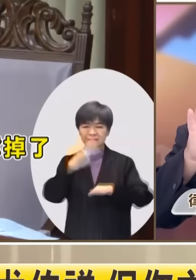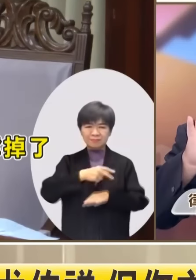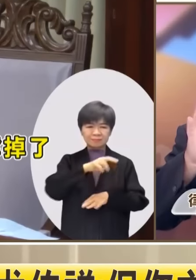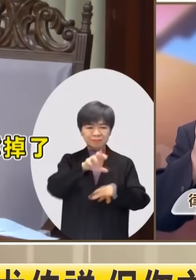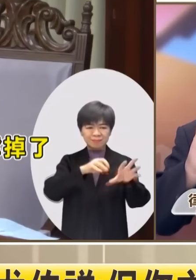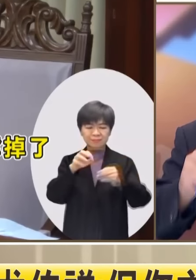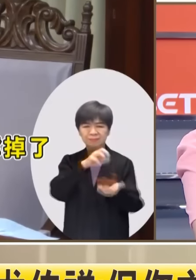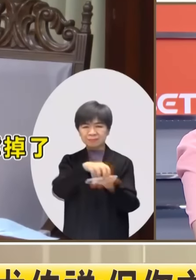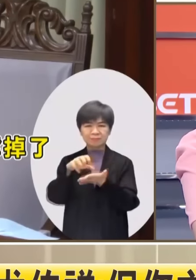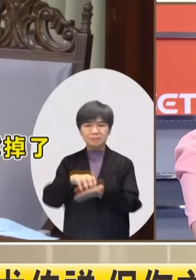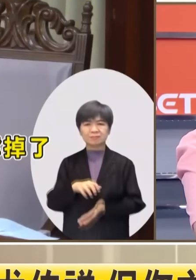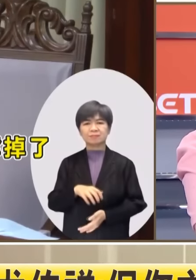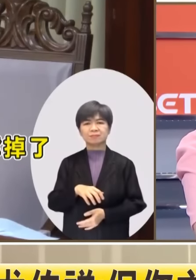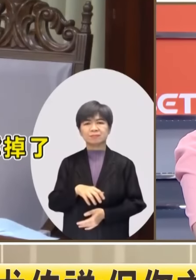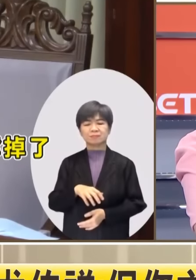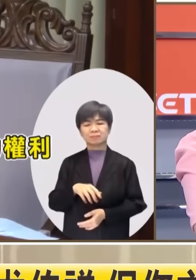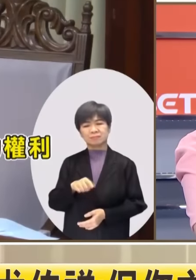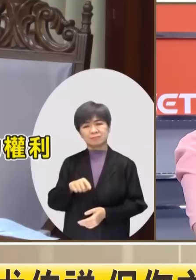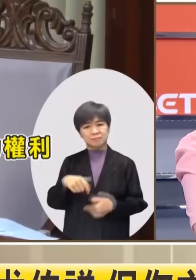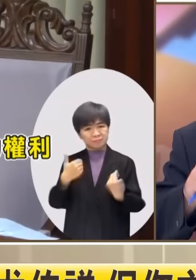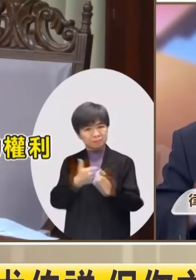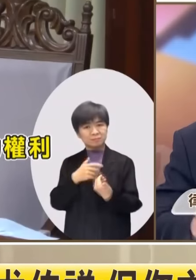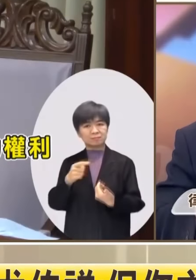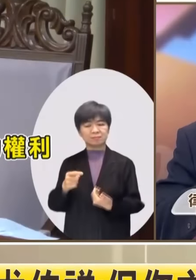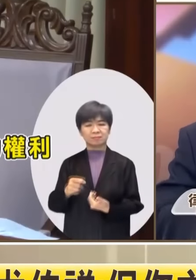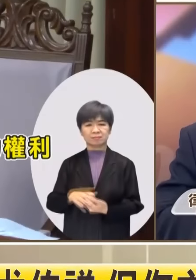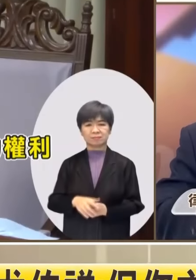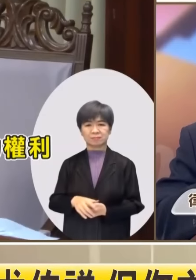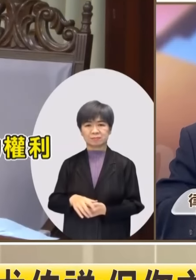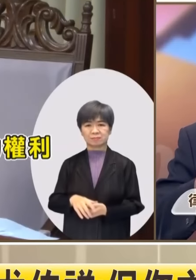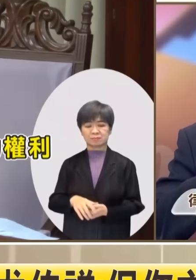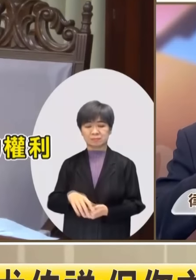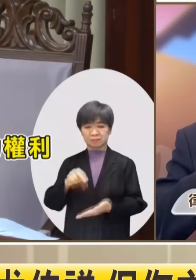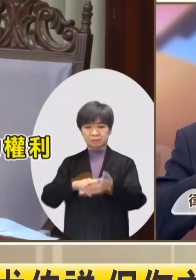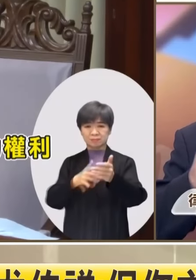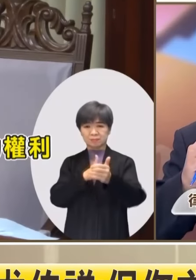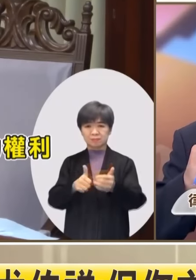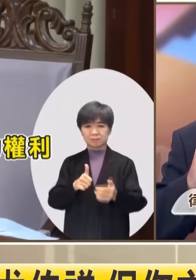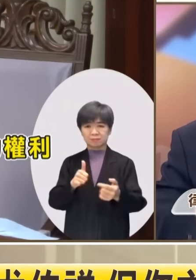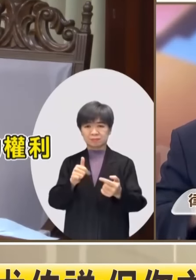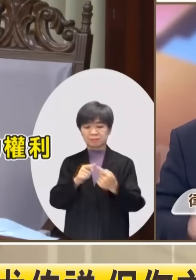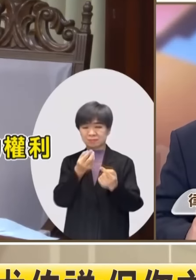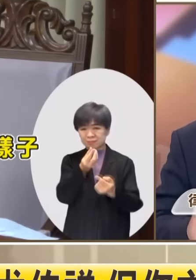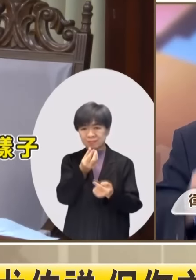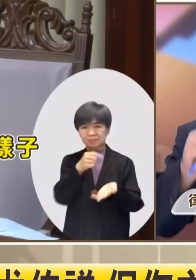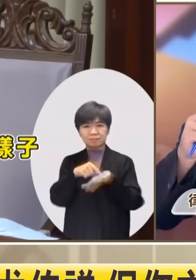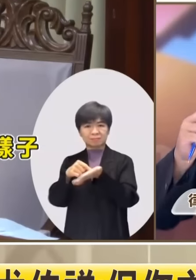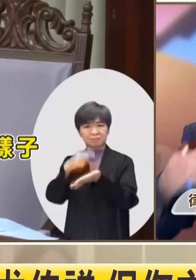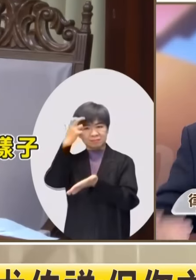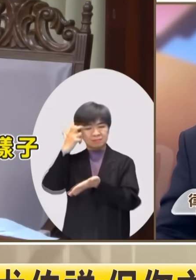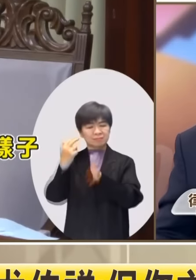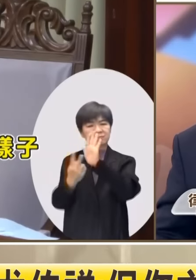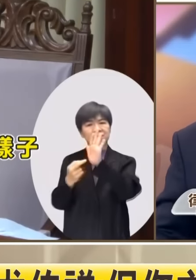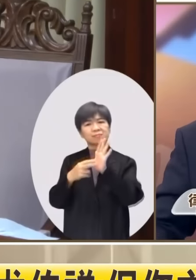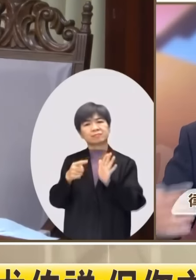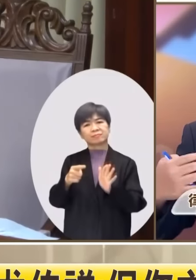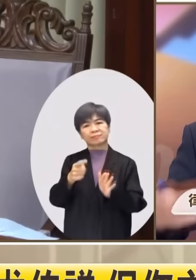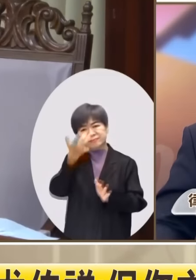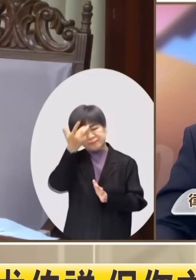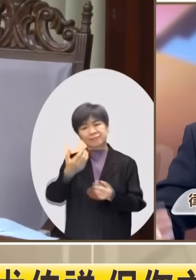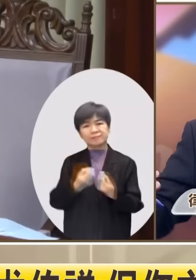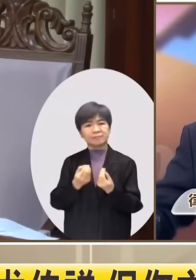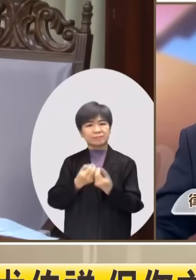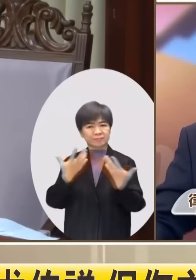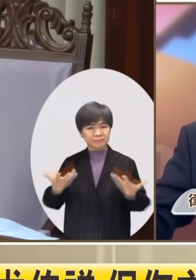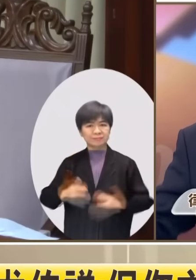以其实 他意思是说可以录影存证的意思，是不是？ 应该这样讲，黄国昌其实没有对上大法官问的话，所以才被三度打断嘛。大法官问你